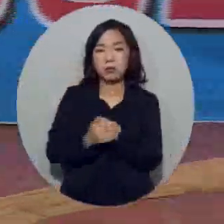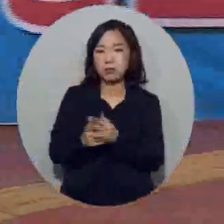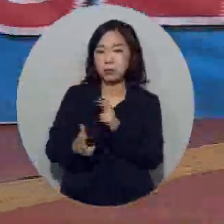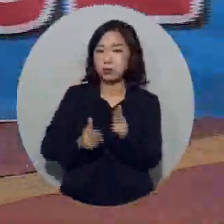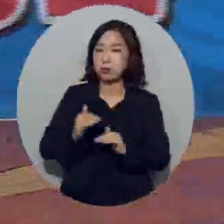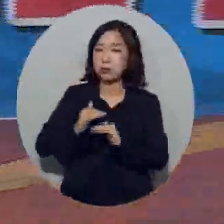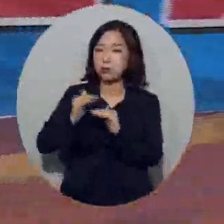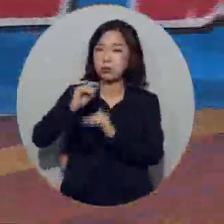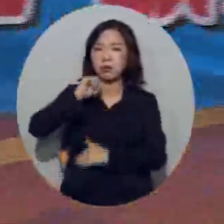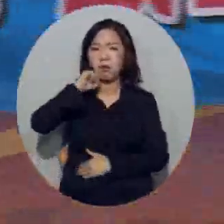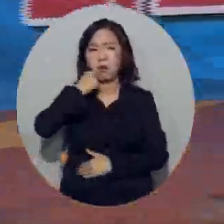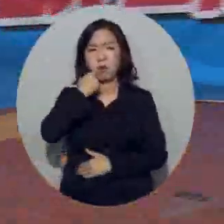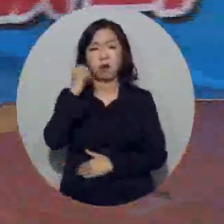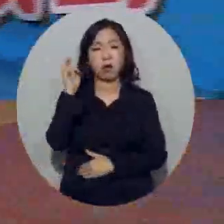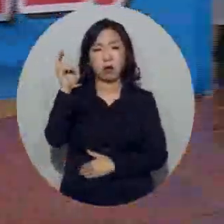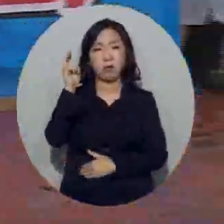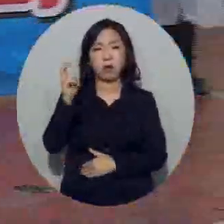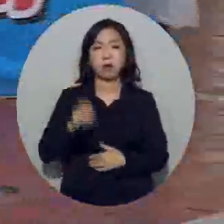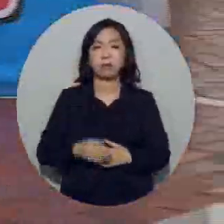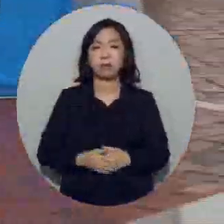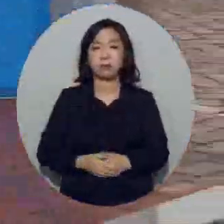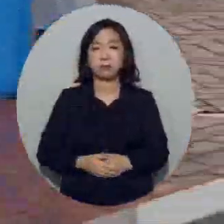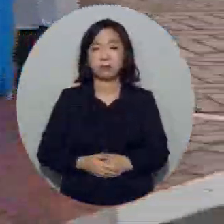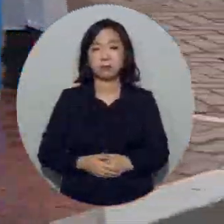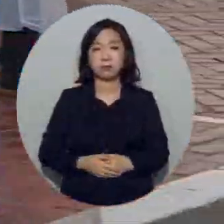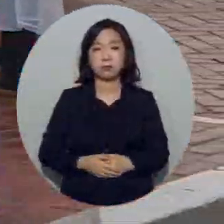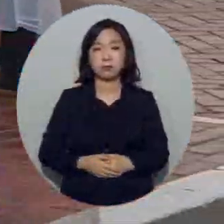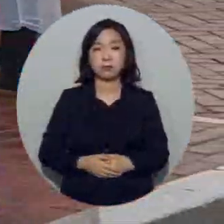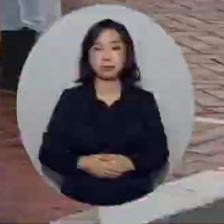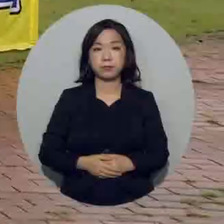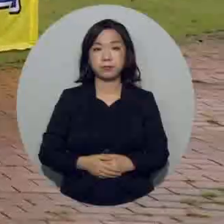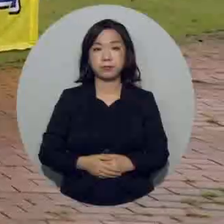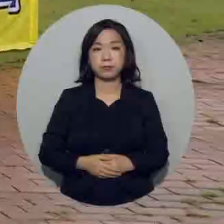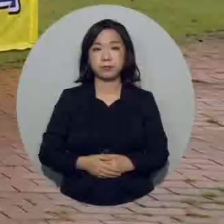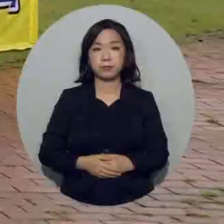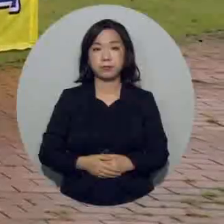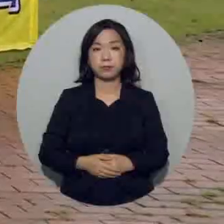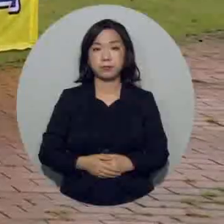빨간불이 켜질 전망입니다 mbc 뉴스 보건 협의 입니다